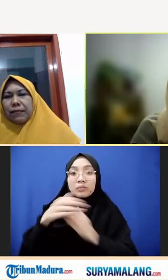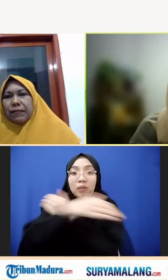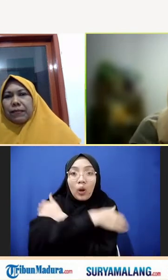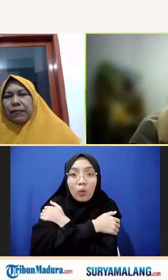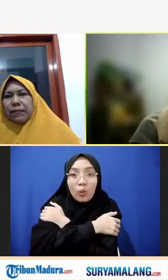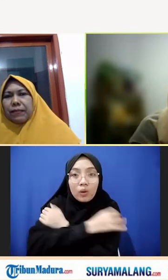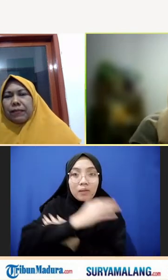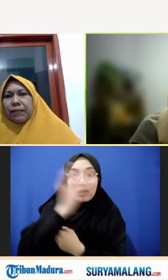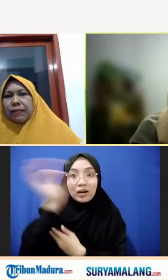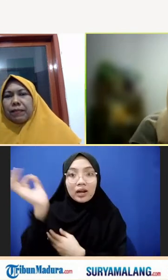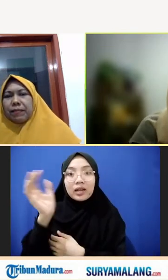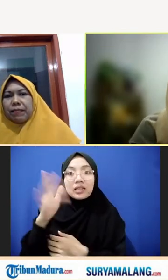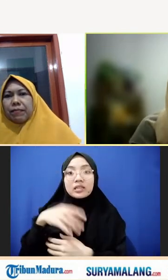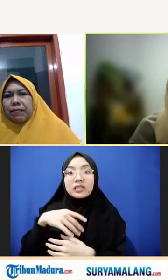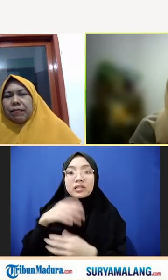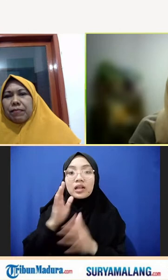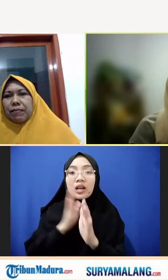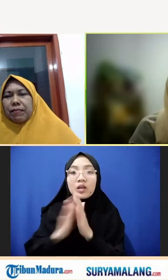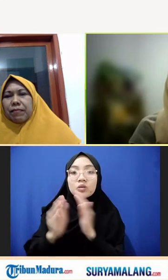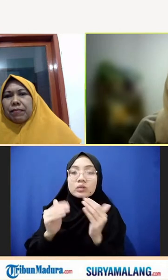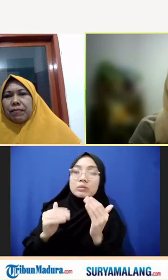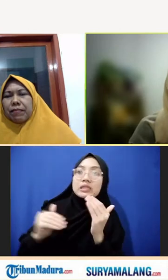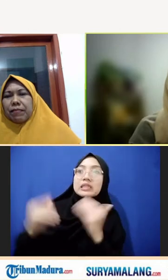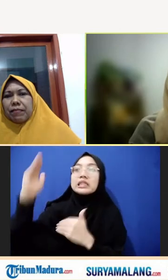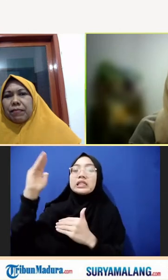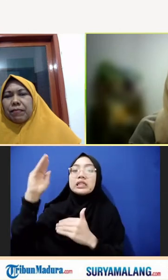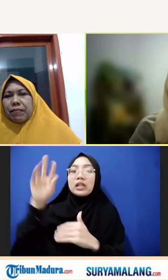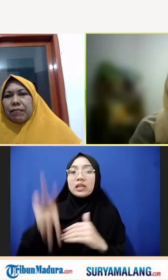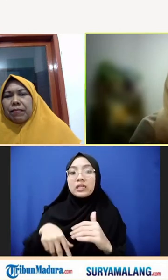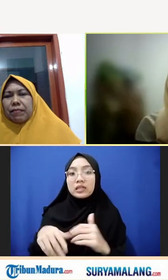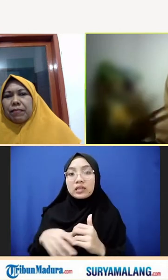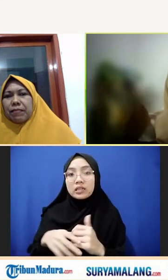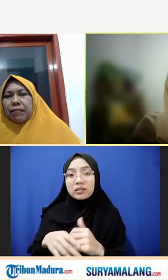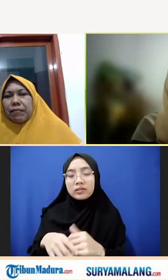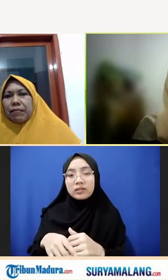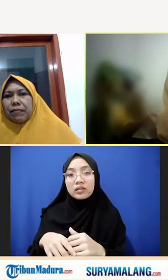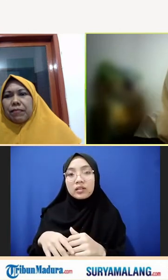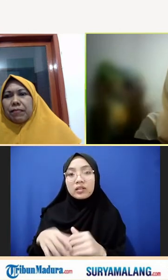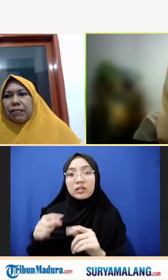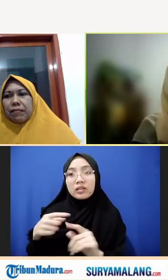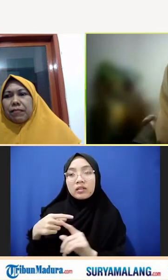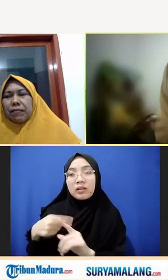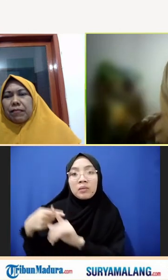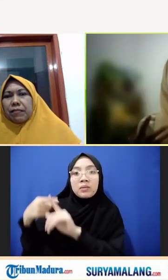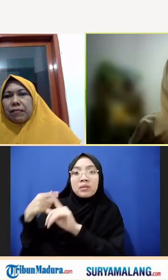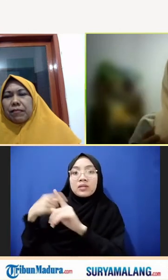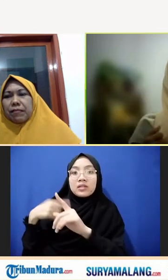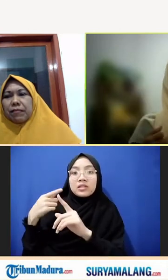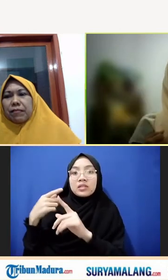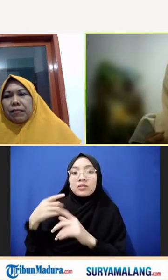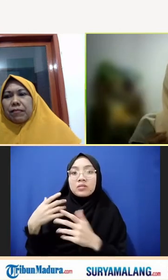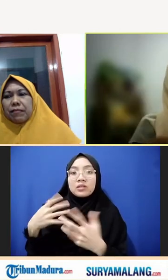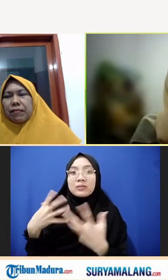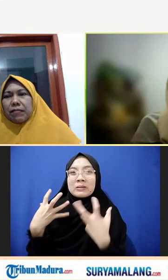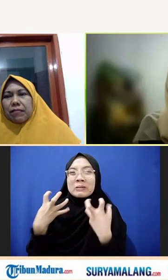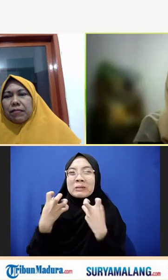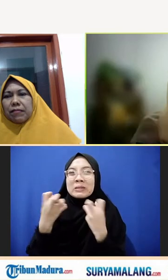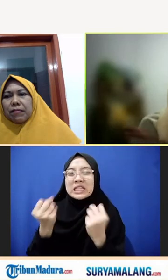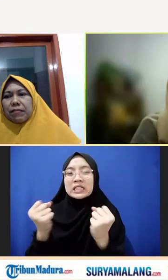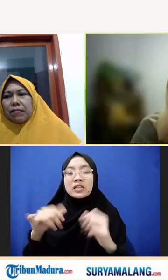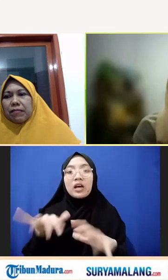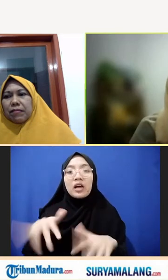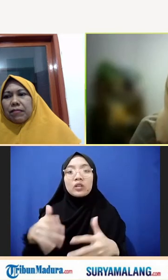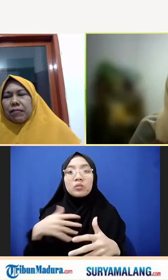lagi dia akan steaming lebih tinggi. Bentar lagi dia bisa gitu. Atau dia akan